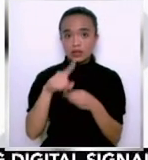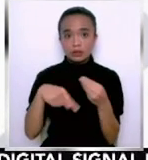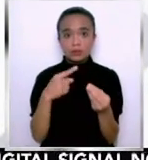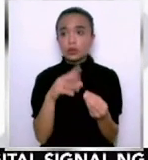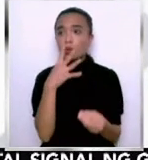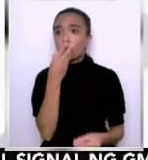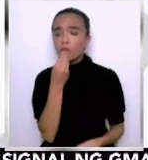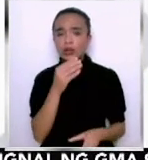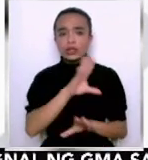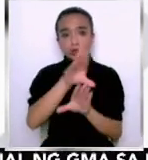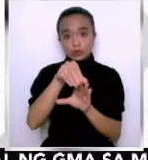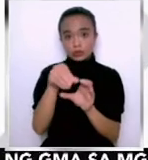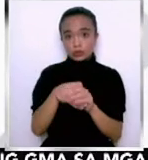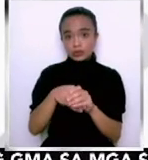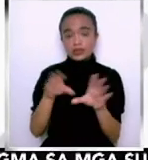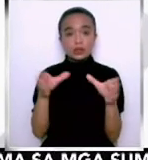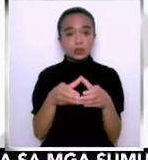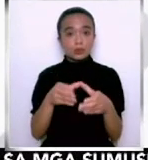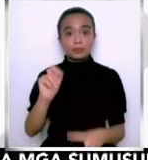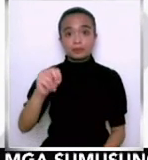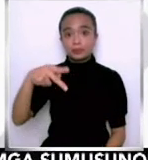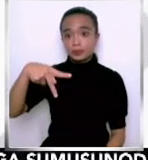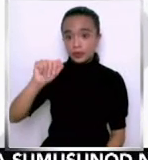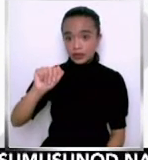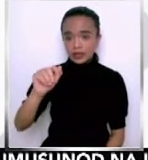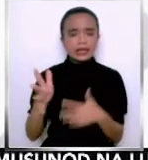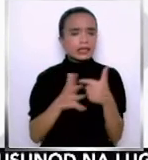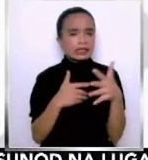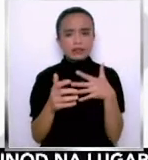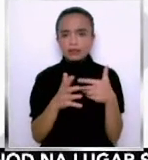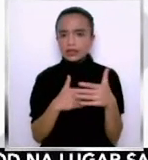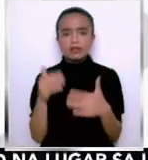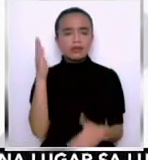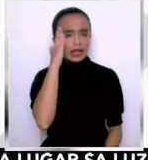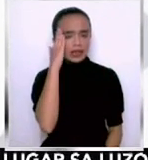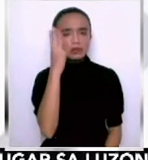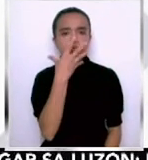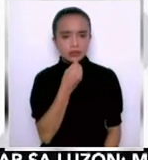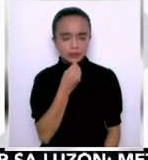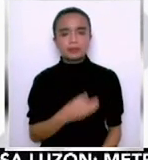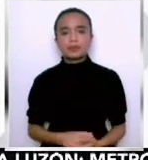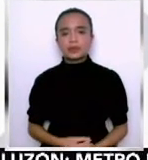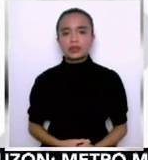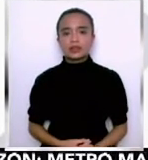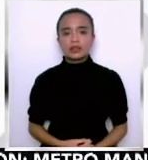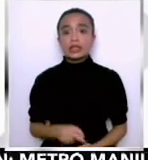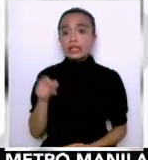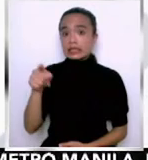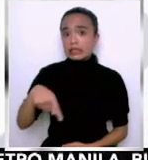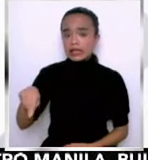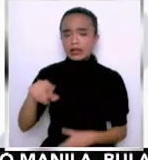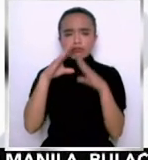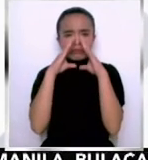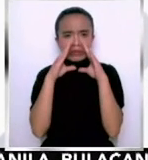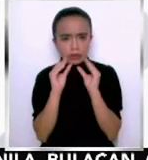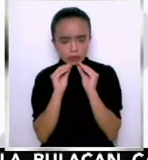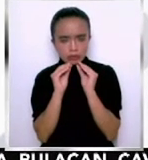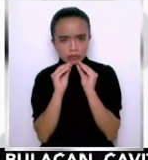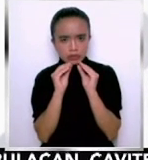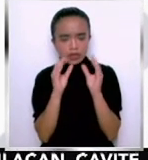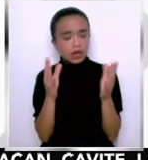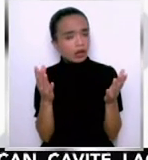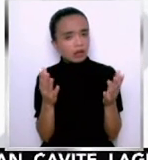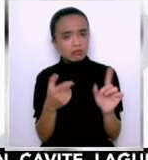grupo kahit kilala na nila kung sino ang mga ito. Ikinalulungkot din daw nila na ang isa mismong